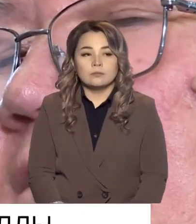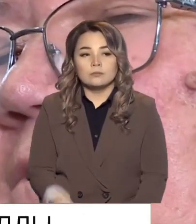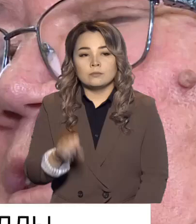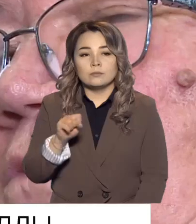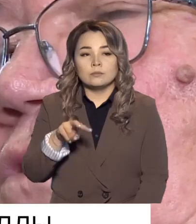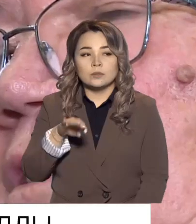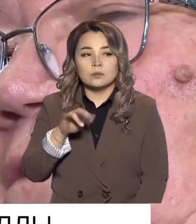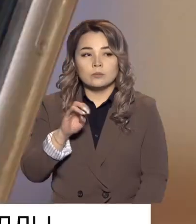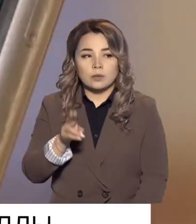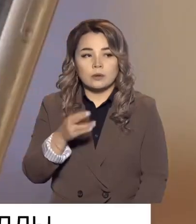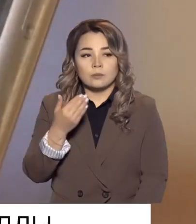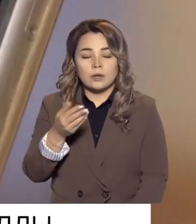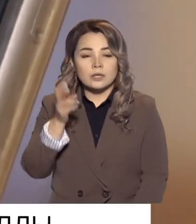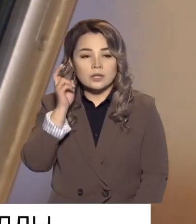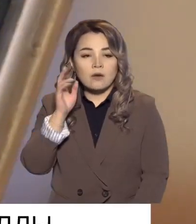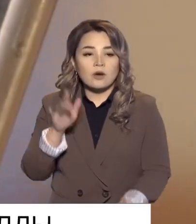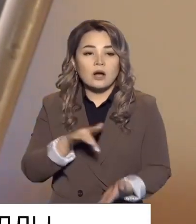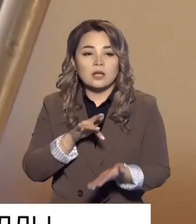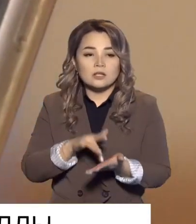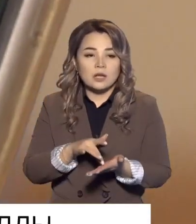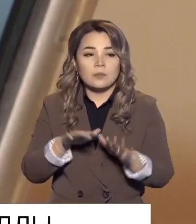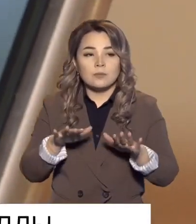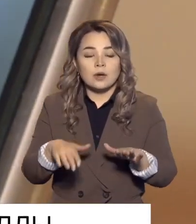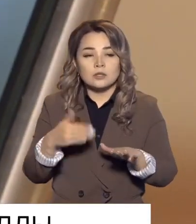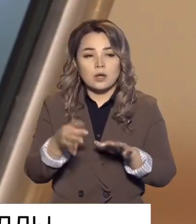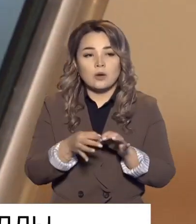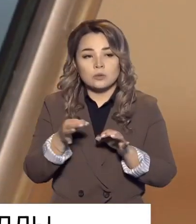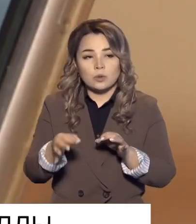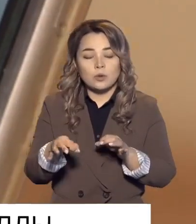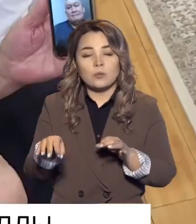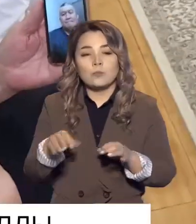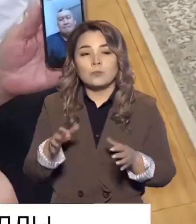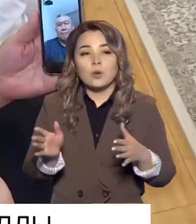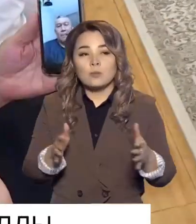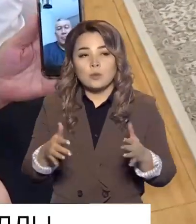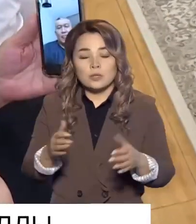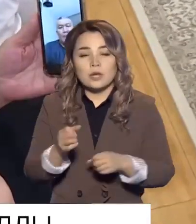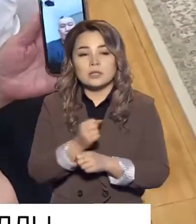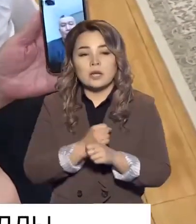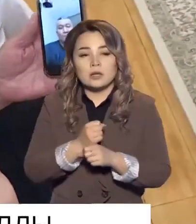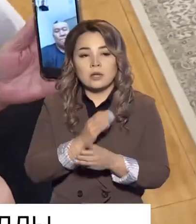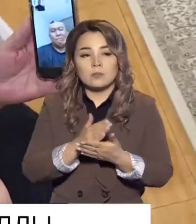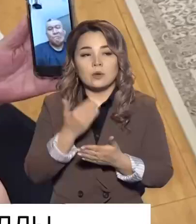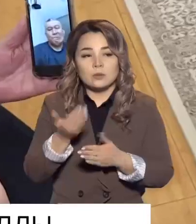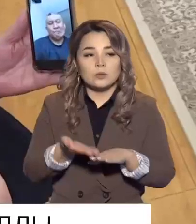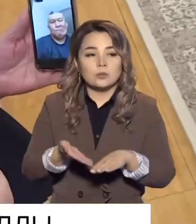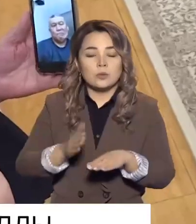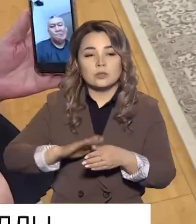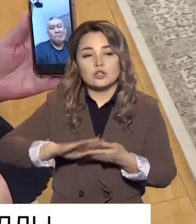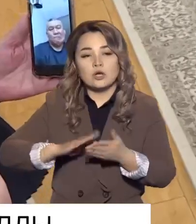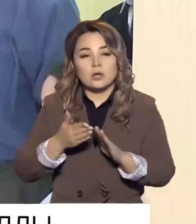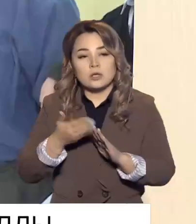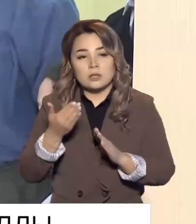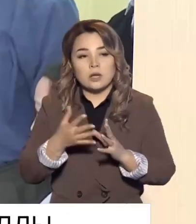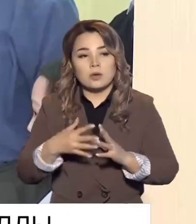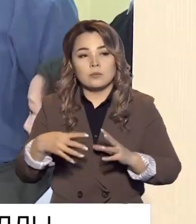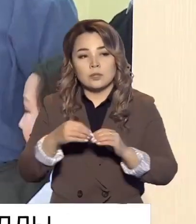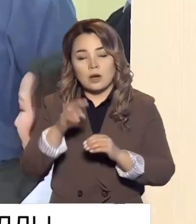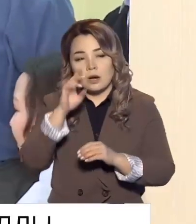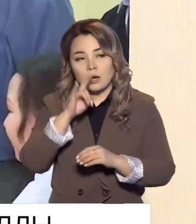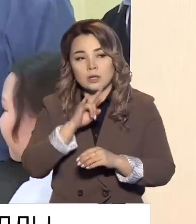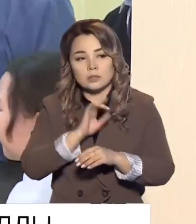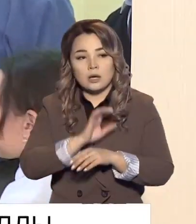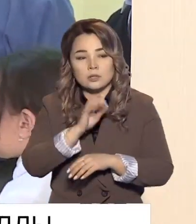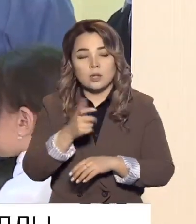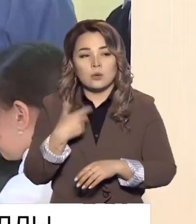Алтынбек Мұстафаев Киев қаласында тұрған Житомир облысында ұн шығаратын диірмені бар. Жағдай ушыға бастаған соң отбасын Қазақстанға